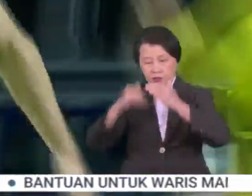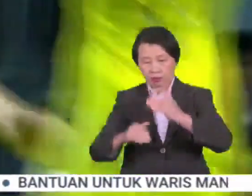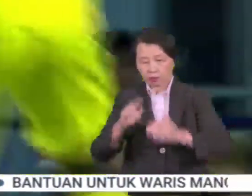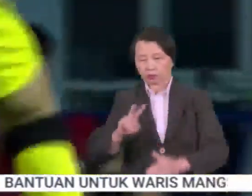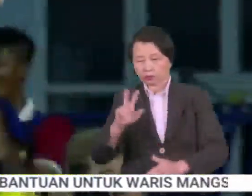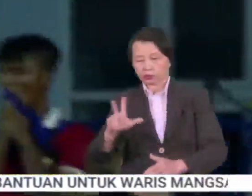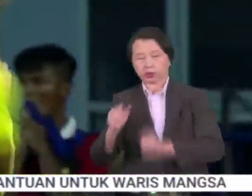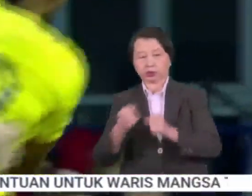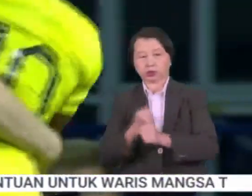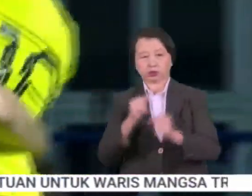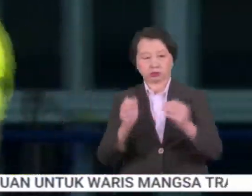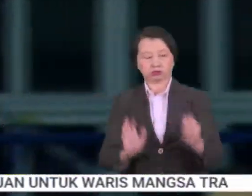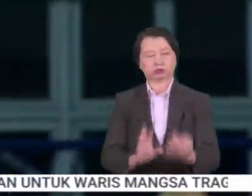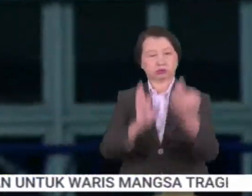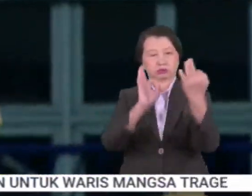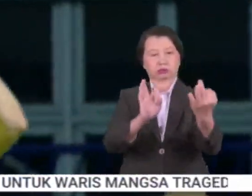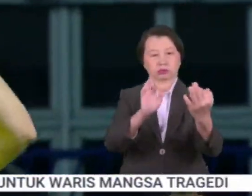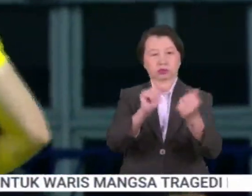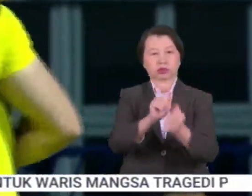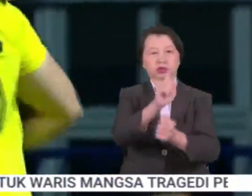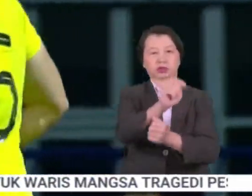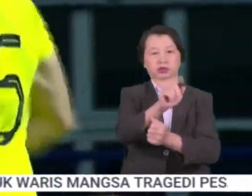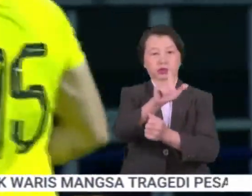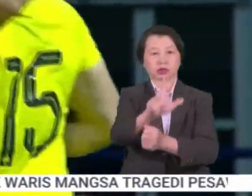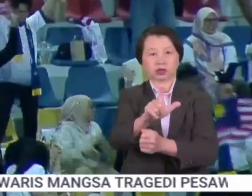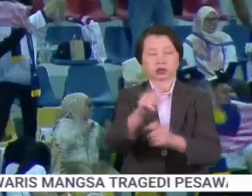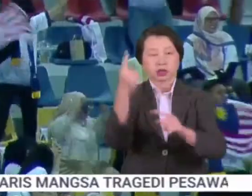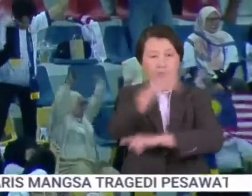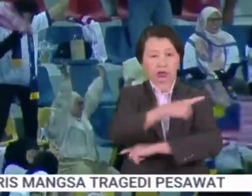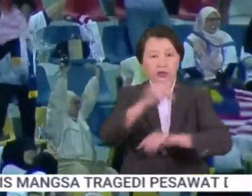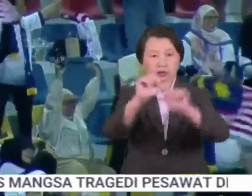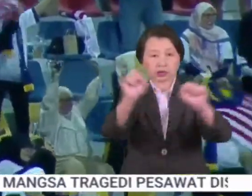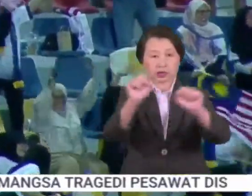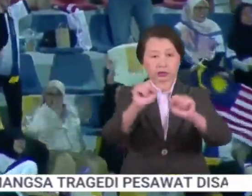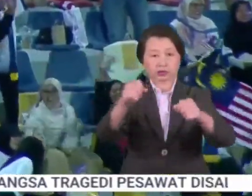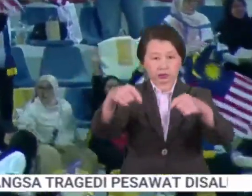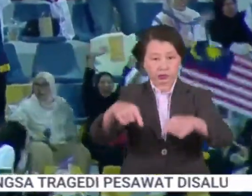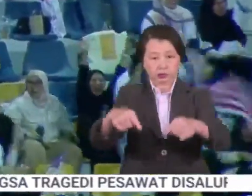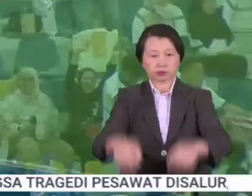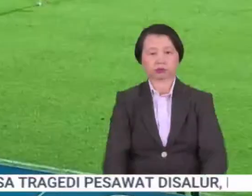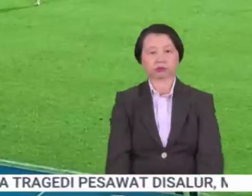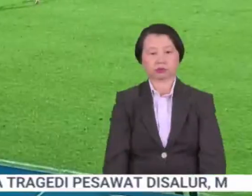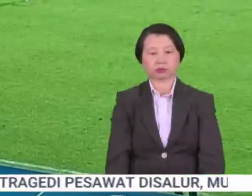tahun dengan berdepan pasukan Timur l pada Selasa ini